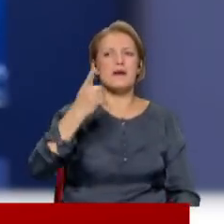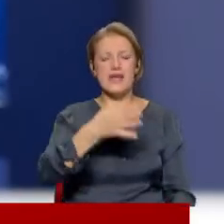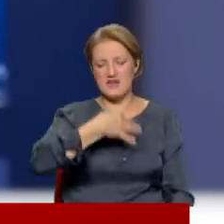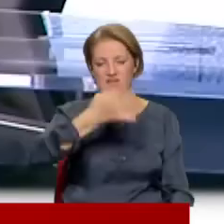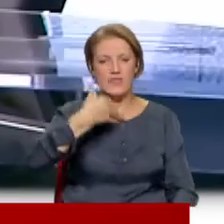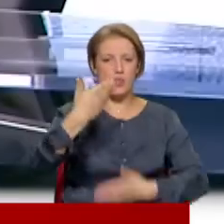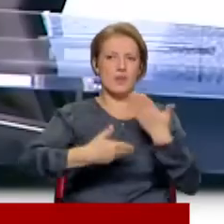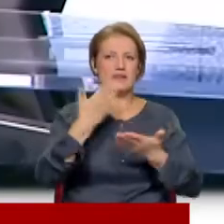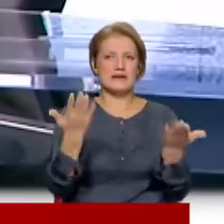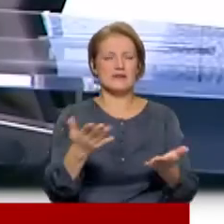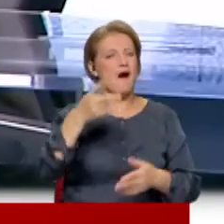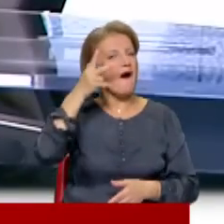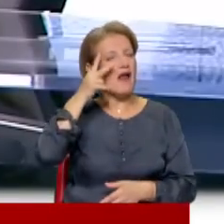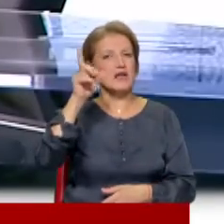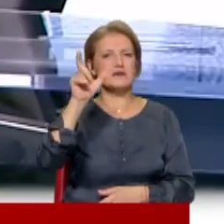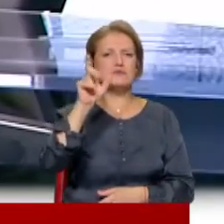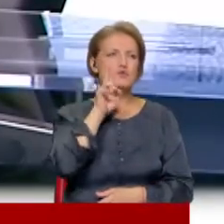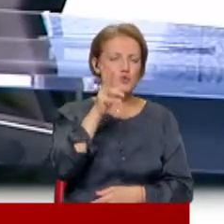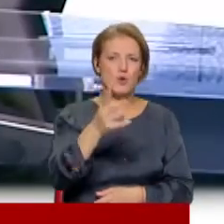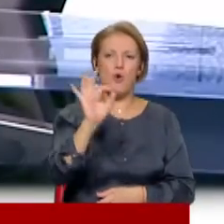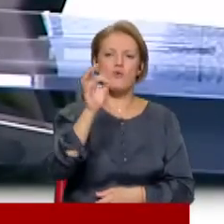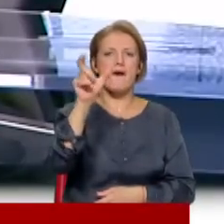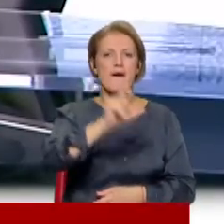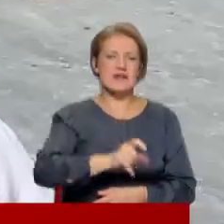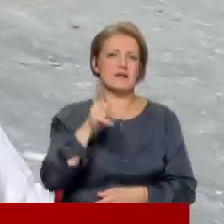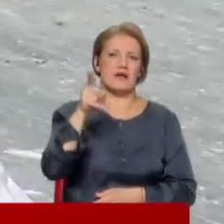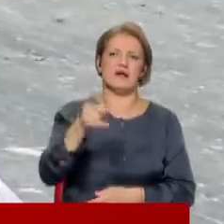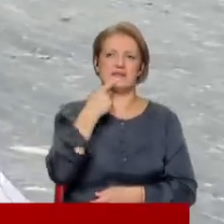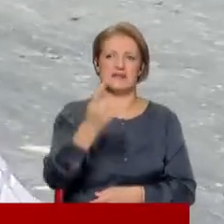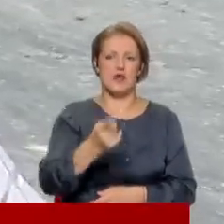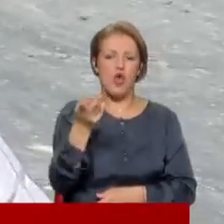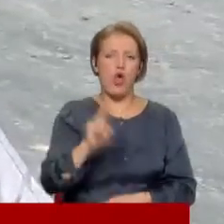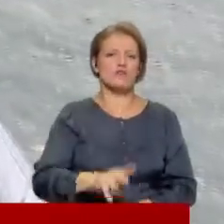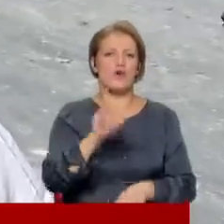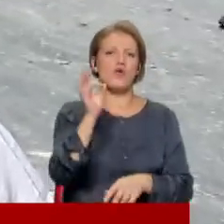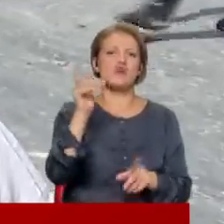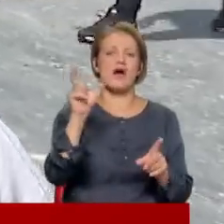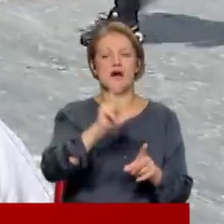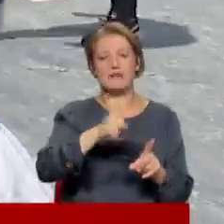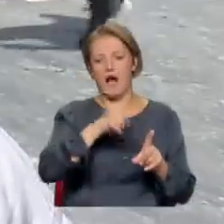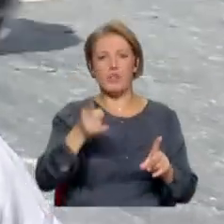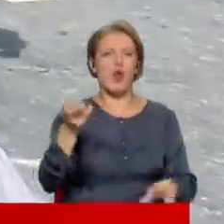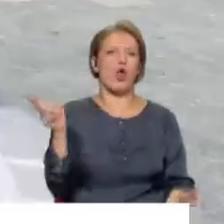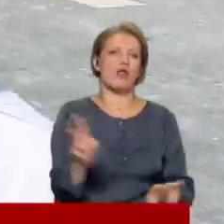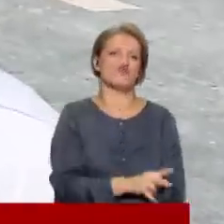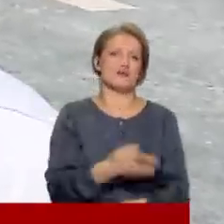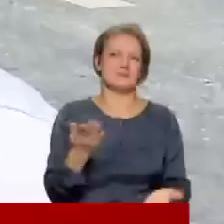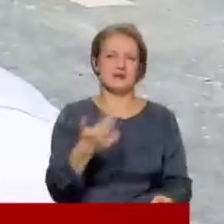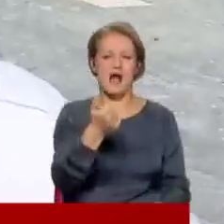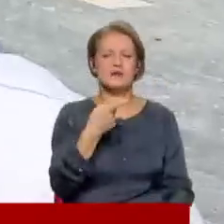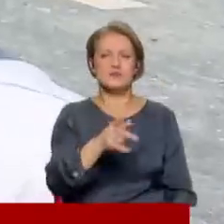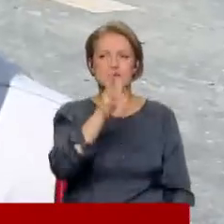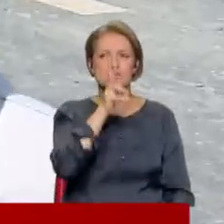zaten ifade ettiler. Aralık sonu Ocak ayı yeni 2024 yılı işaret etti. Öleceğiz ocağa kadar. Bekleyeceğiz de öleceğiz.